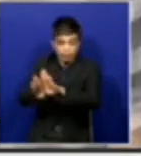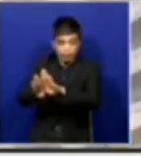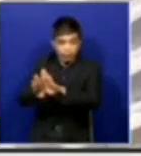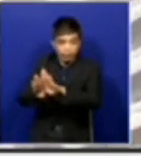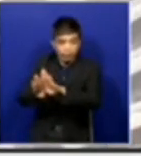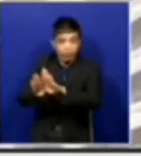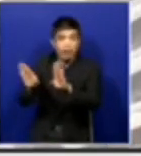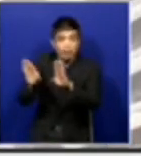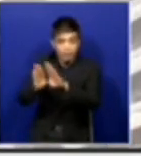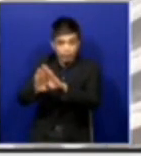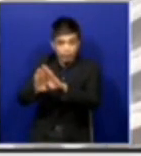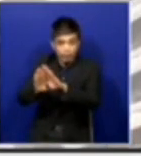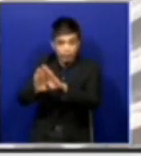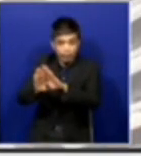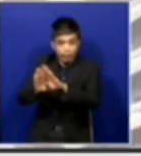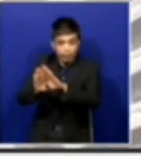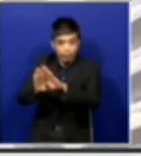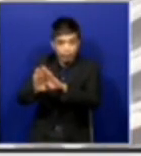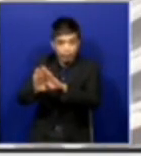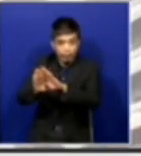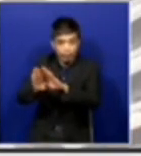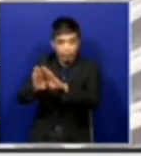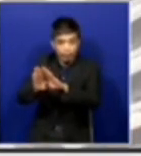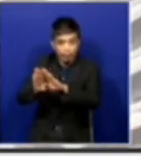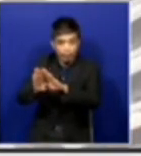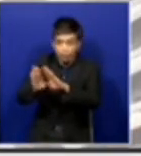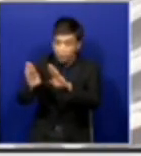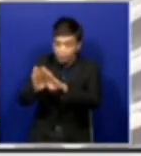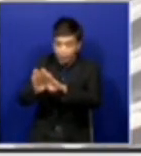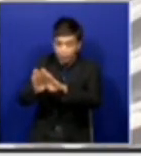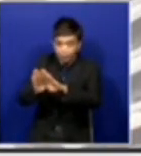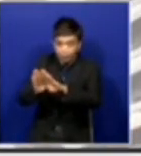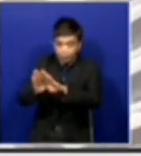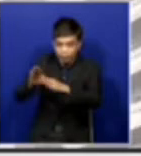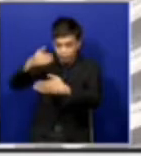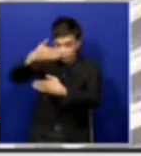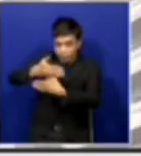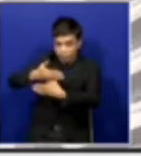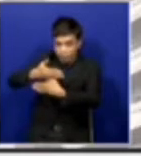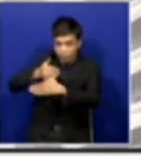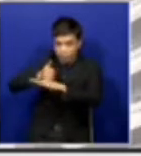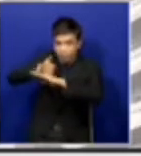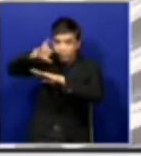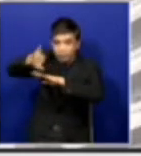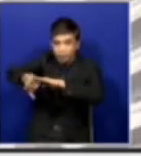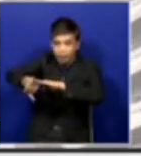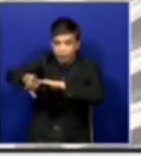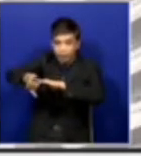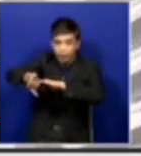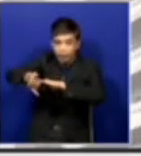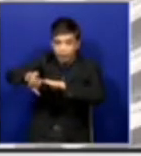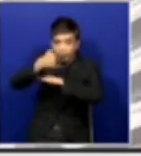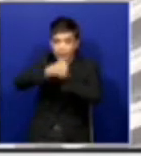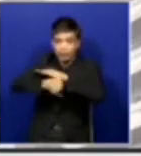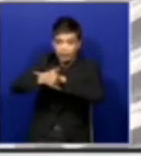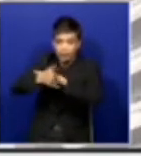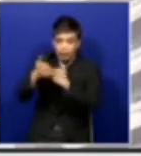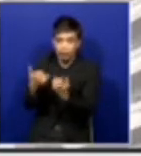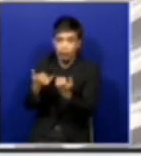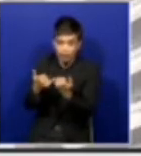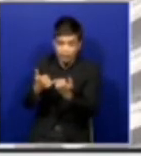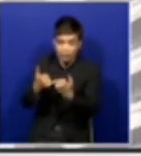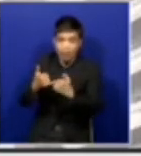ปิดด่านถาวรปิดด่านชั่วคราวที่เคยใช้เป็นทางการวันนี้มันมีด่านธรรมชา